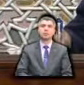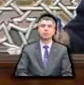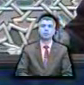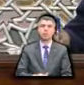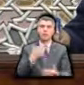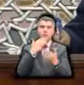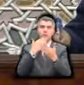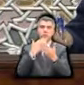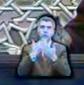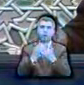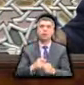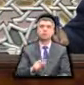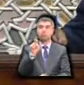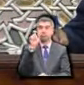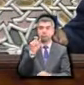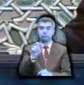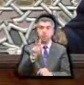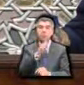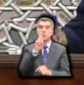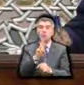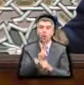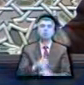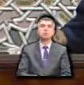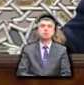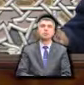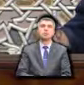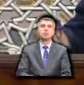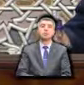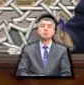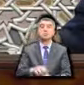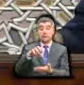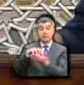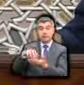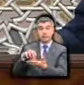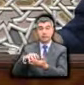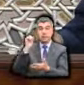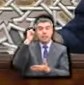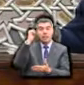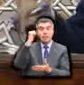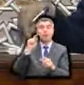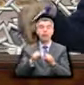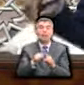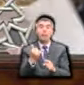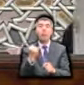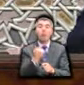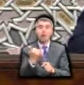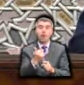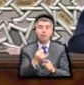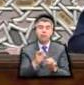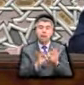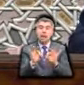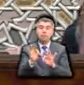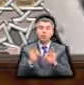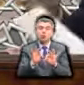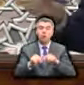شكرا سيد النائب على هذا السؤال. مراكز التكوين المهني لها مكانة متميزة ضمن استراتيجية وزارة